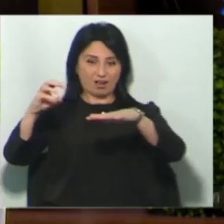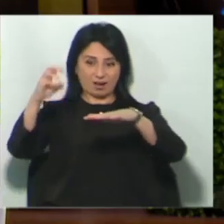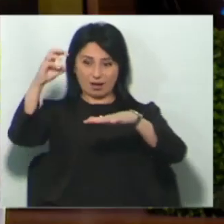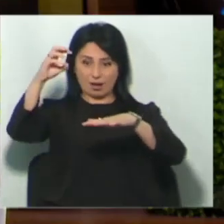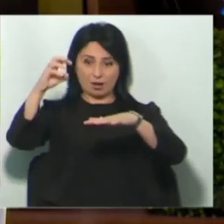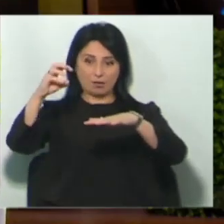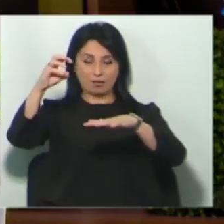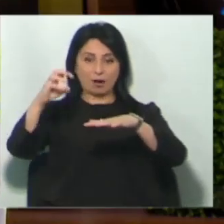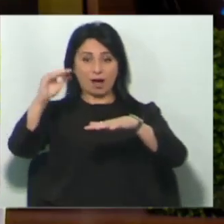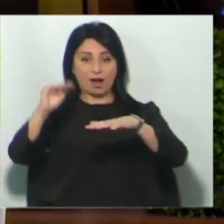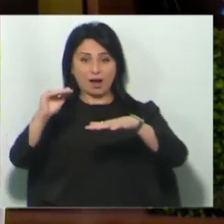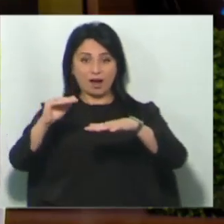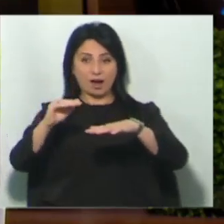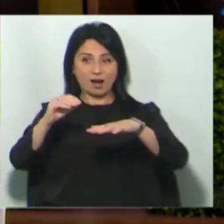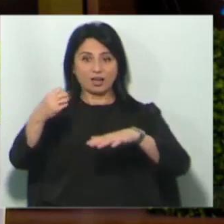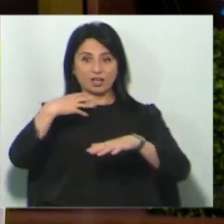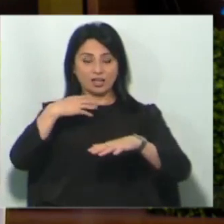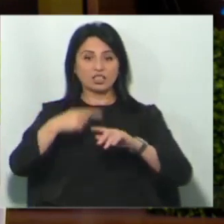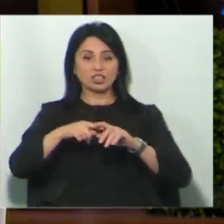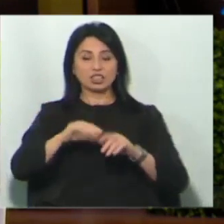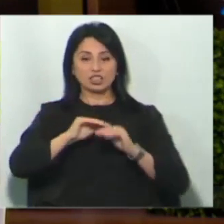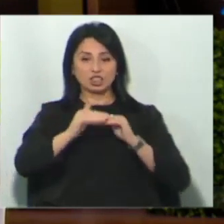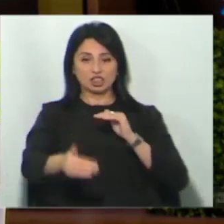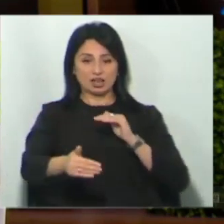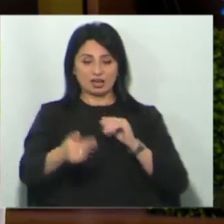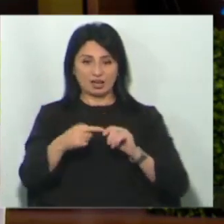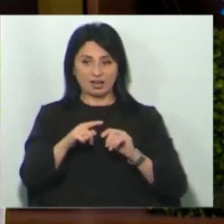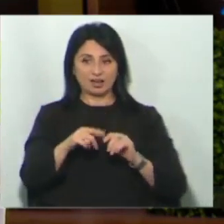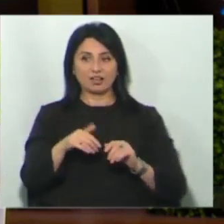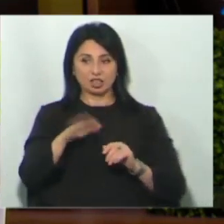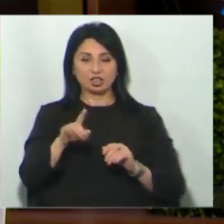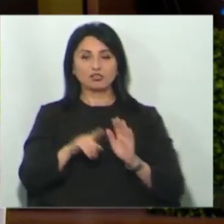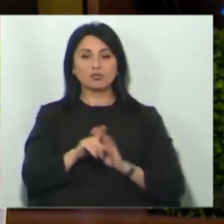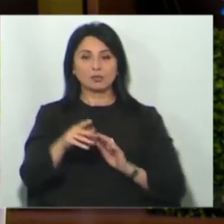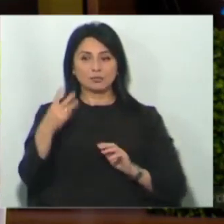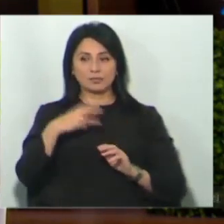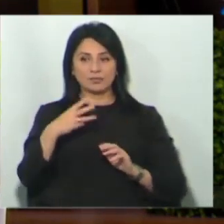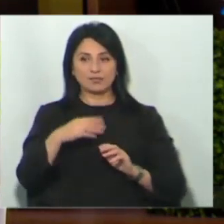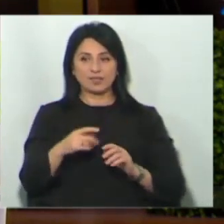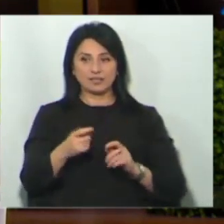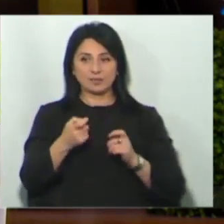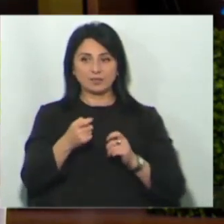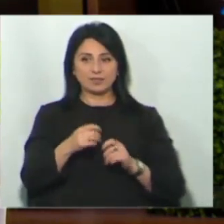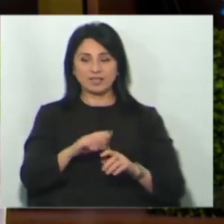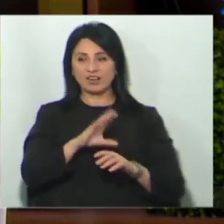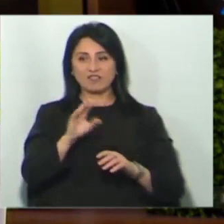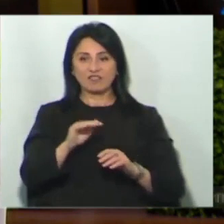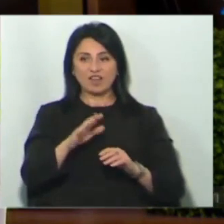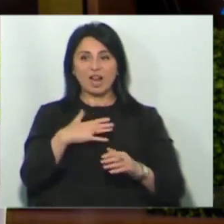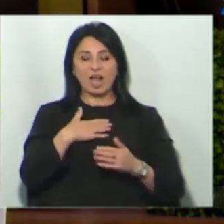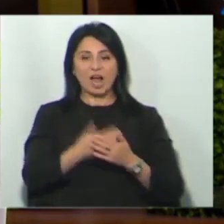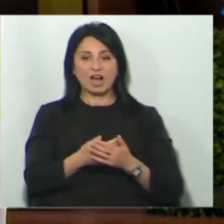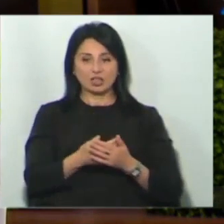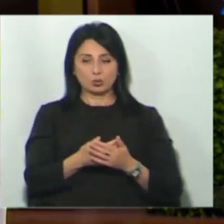მეტი გავლენა აქვს. ეს არის ოზონის შრე, რომელიც შთანთქავს მოკლედ ალღიან ცე ყველაზე